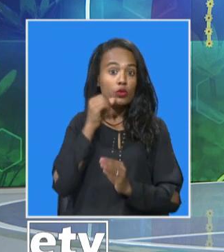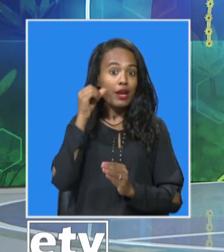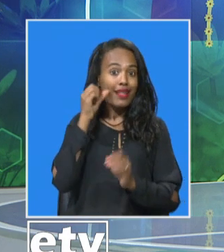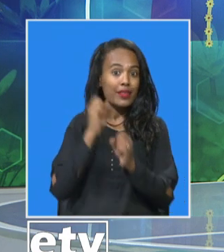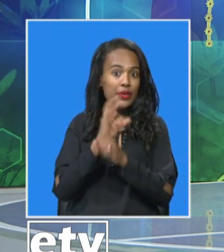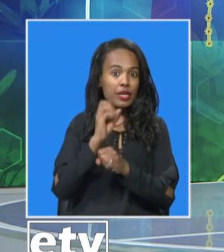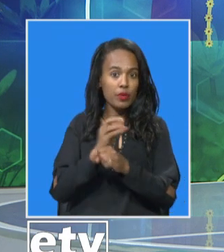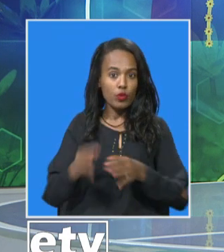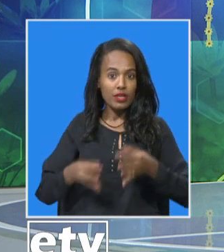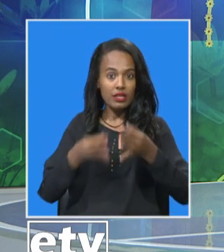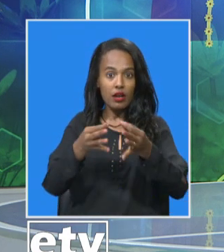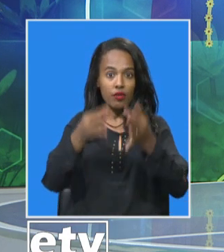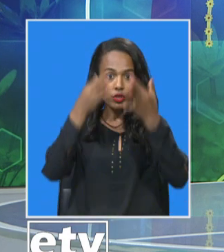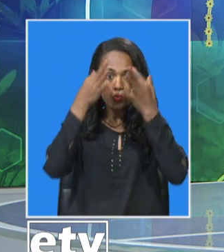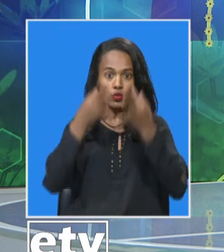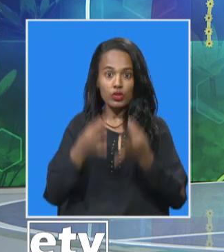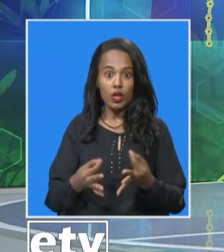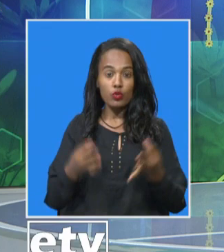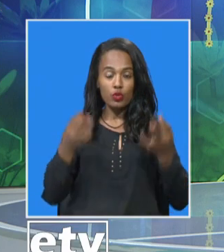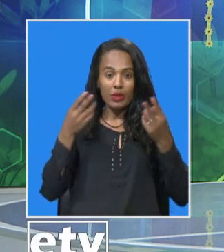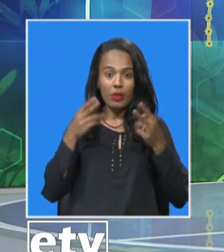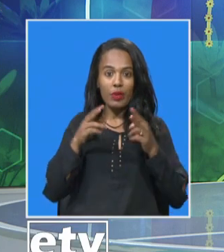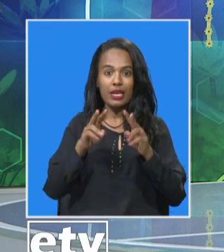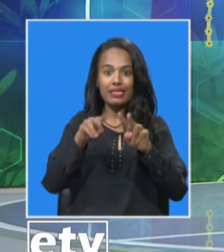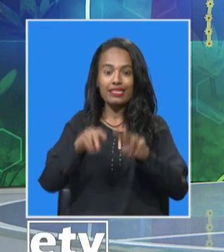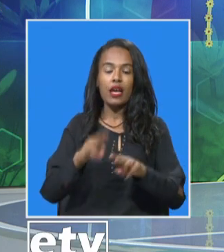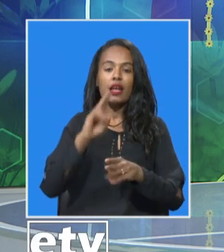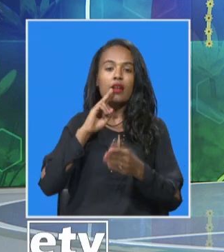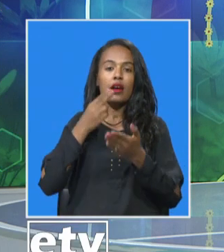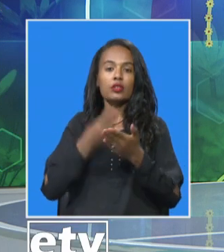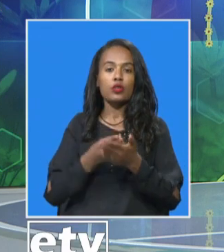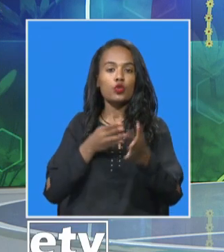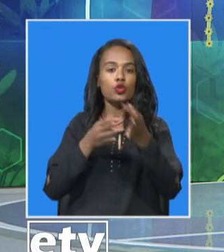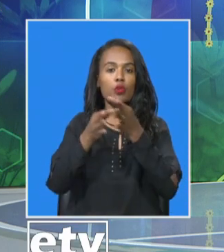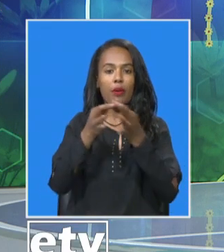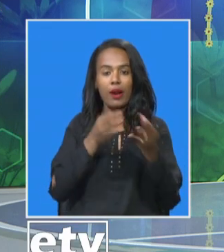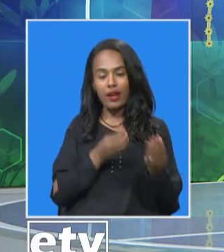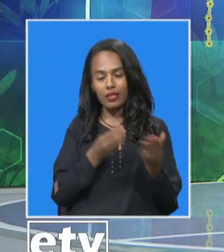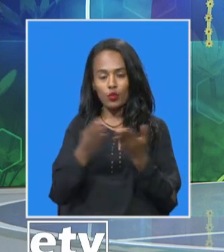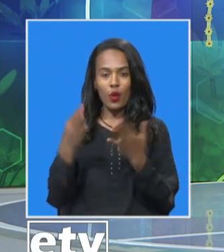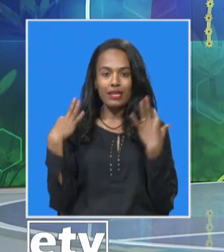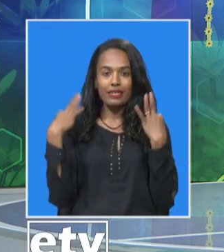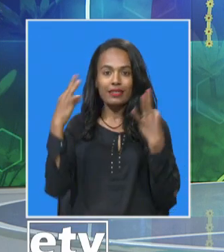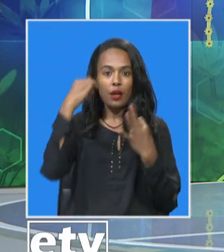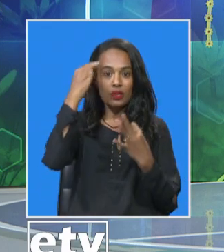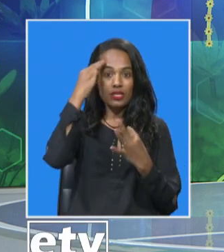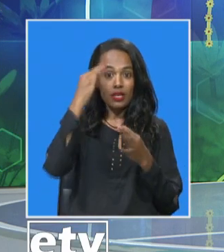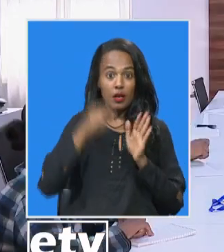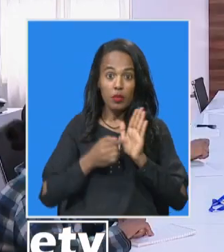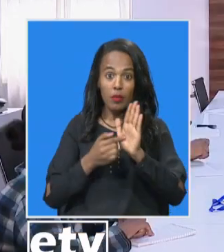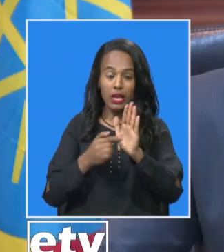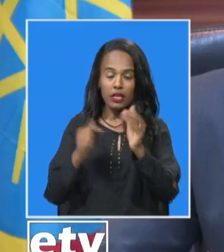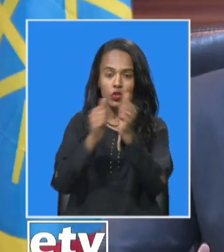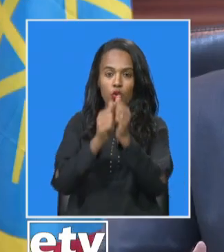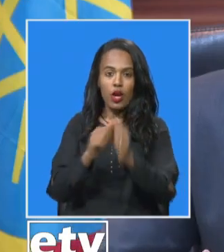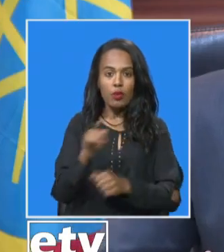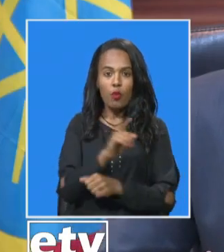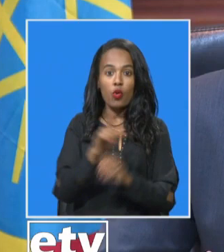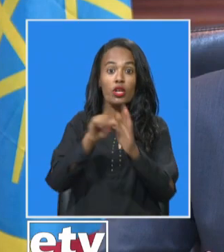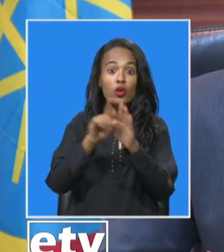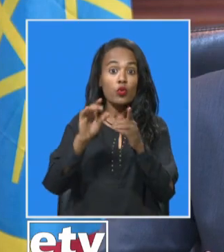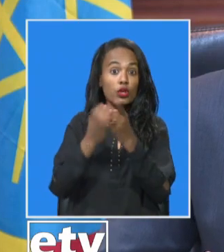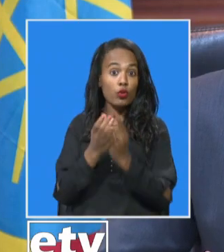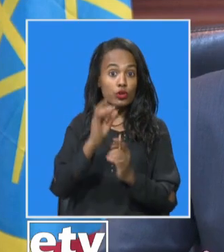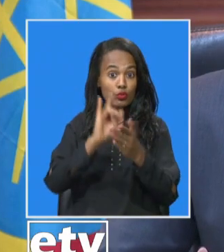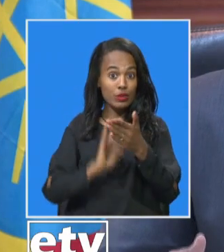ቤቱ ያሳለፋቸውን ውሳኔዎች ይዘት በተመለከተ ዛሬ ለጋዜጠኞች ማብራሪያ ሰጥቷል። የጤና ሚኒስቴር ከሚመለከታቸው ጋር በመሆን የህግ